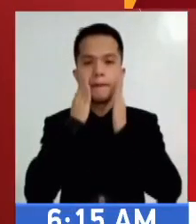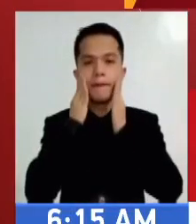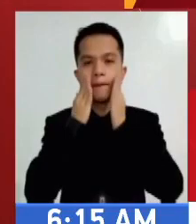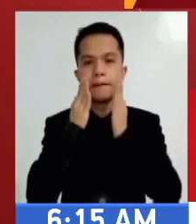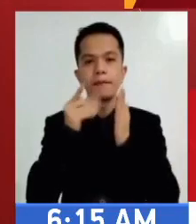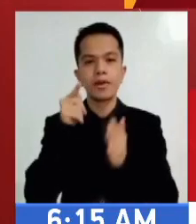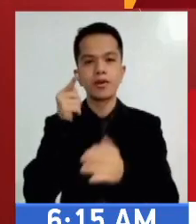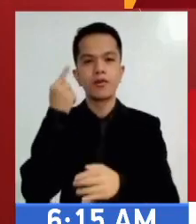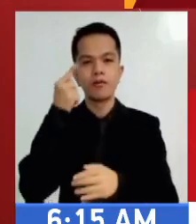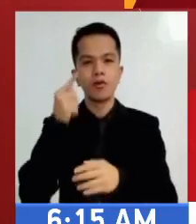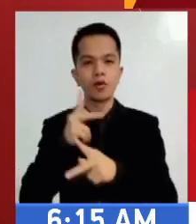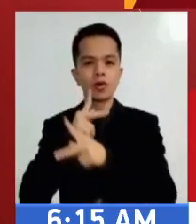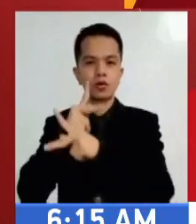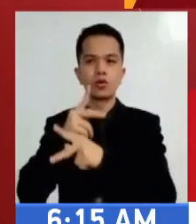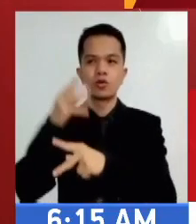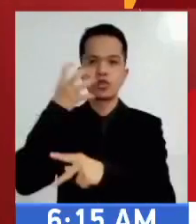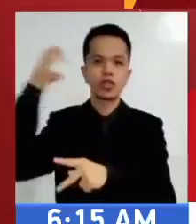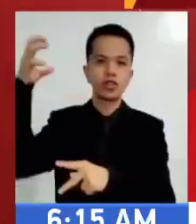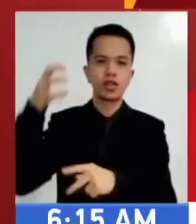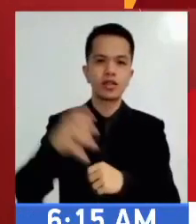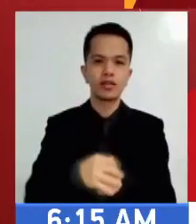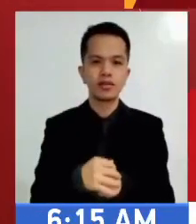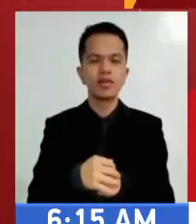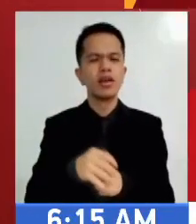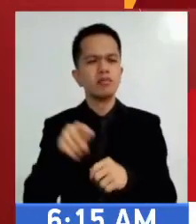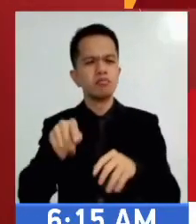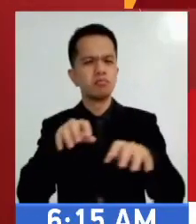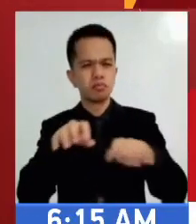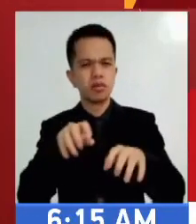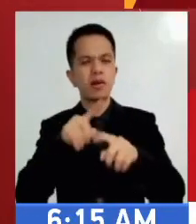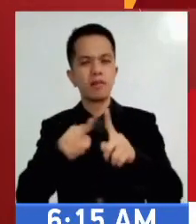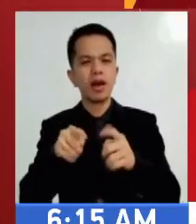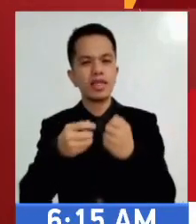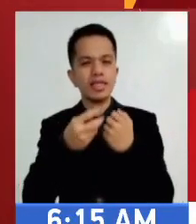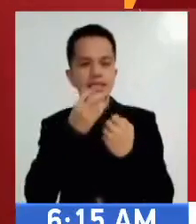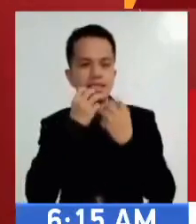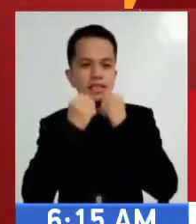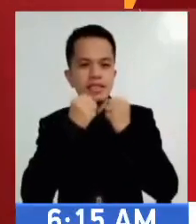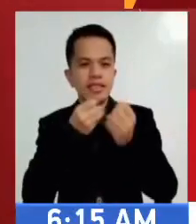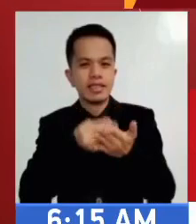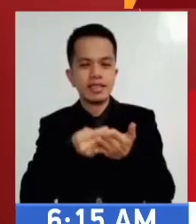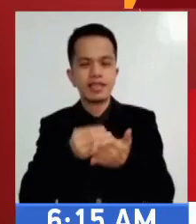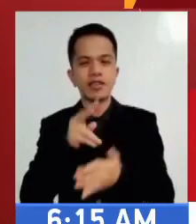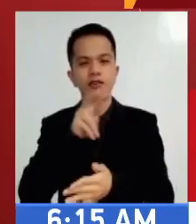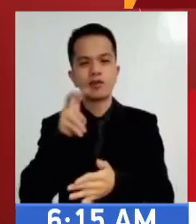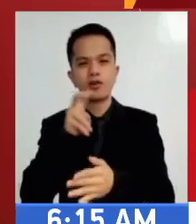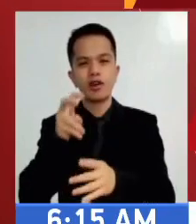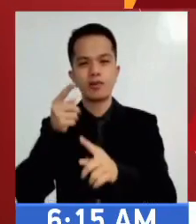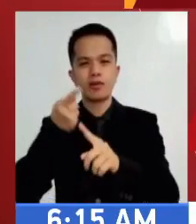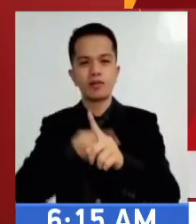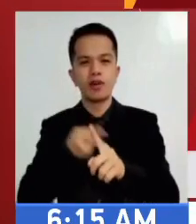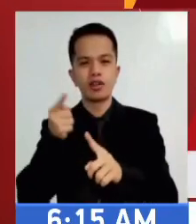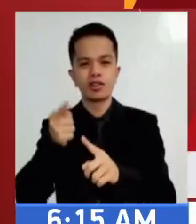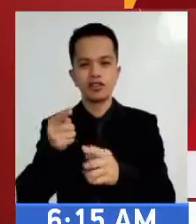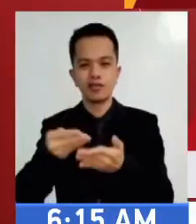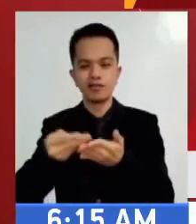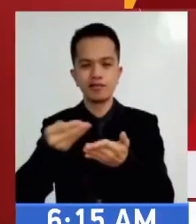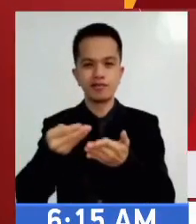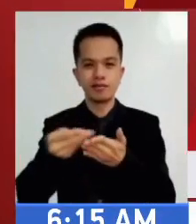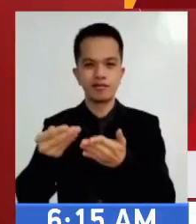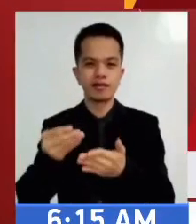pero nagtitipid. 200 pesos per month lang daw kasi ang budget niya sa sunscreen. Sa isang araw